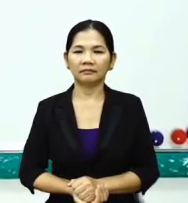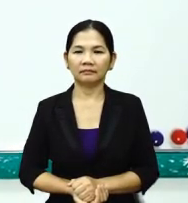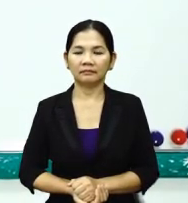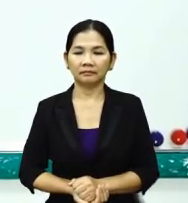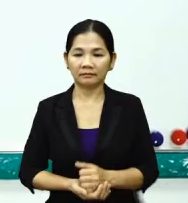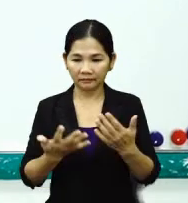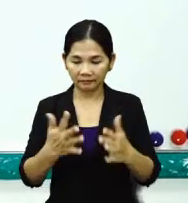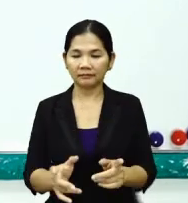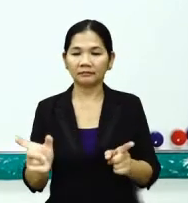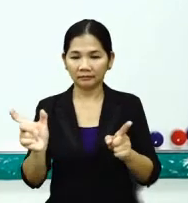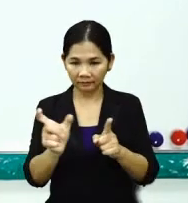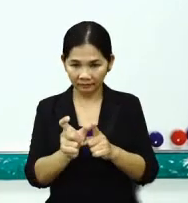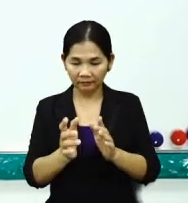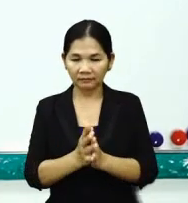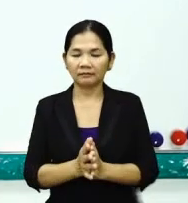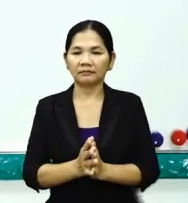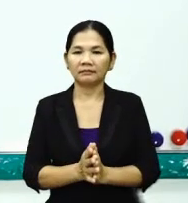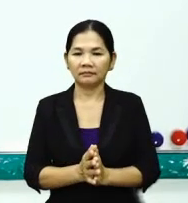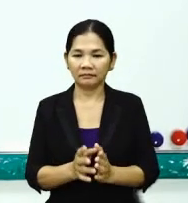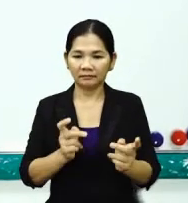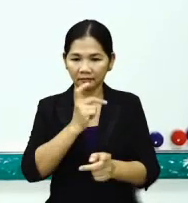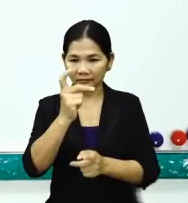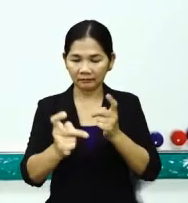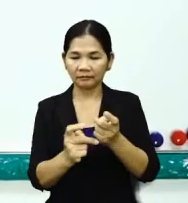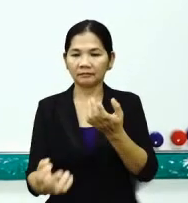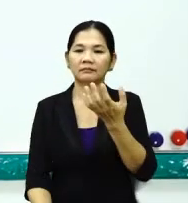Chà, đọc clear. Nâng cường tế.